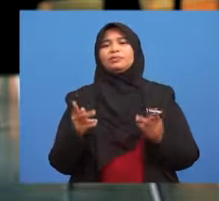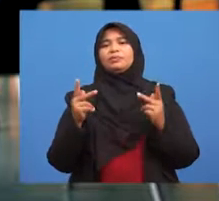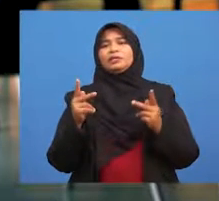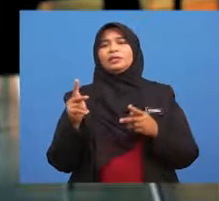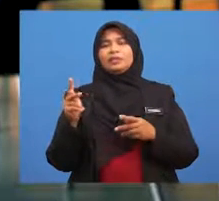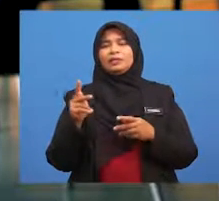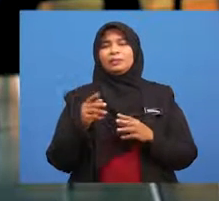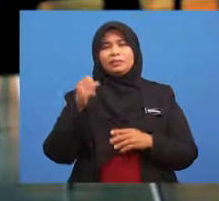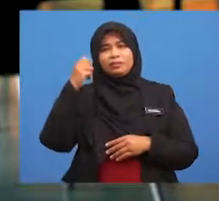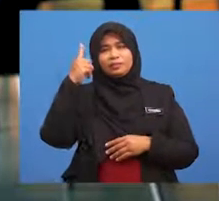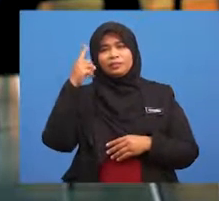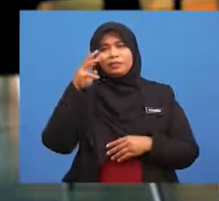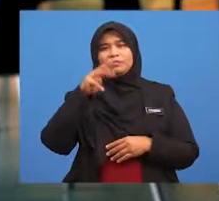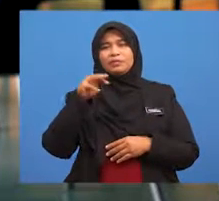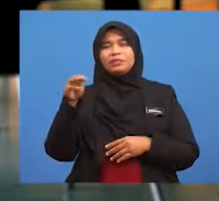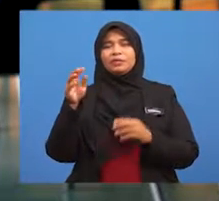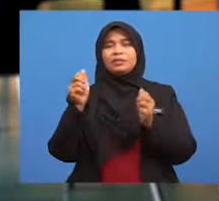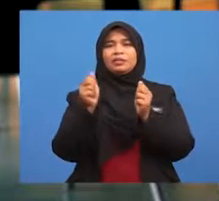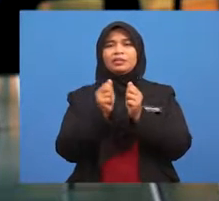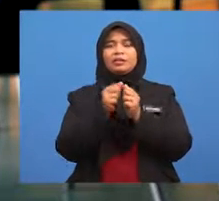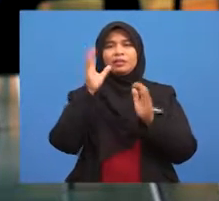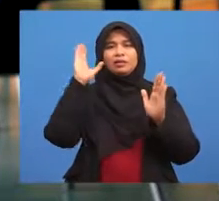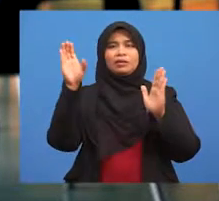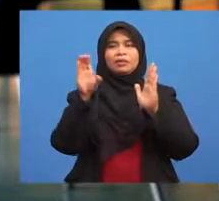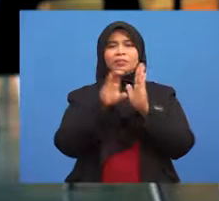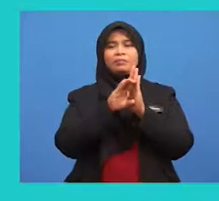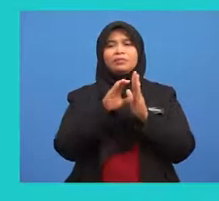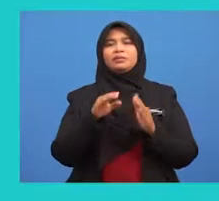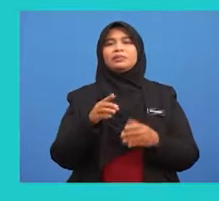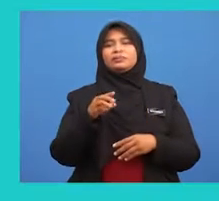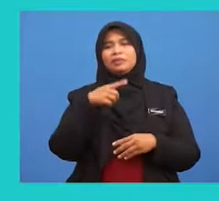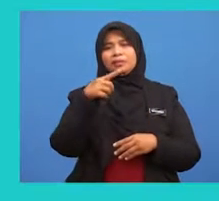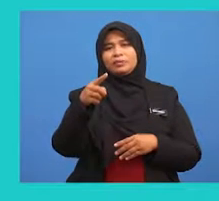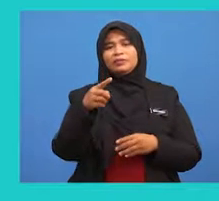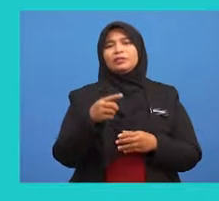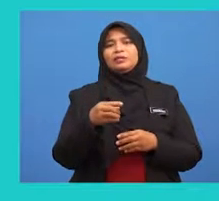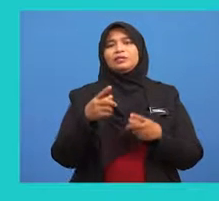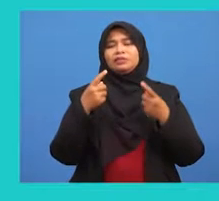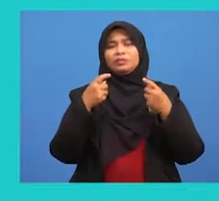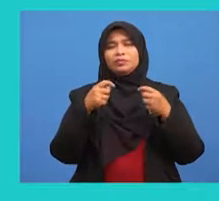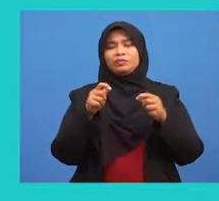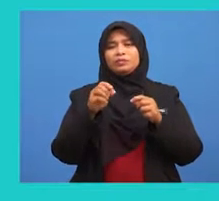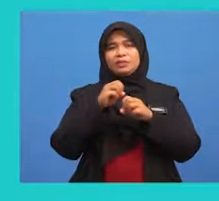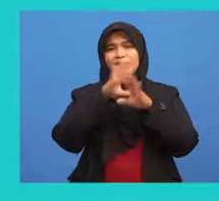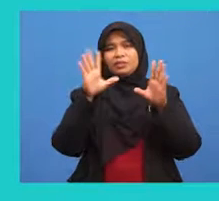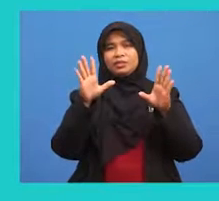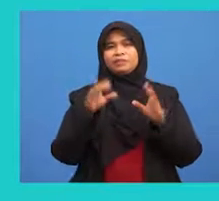lagi pemahaman murid dengan gambar-gambar berikut. Cuba